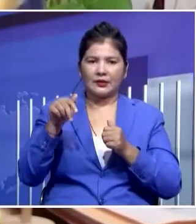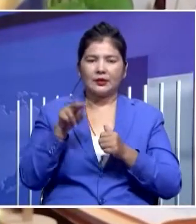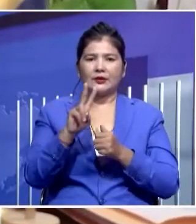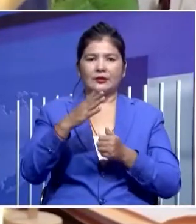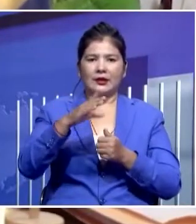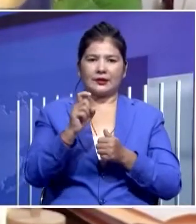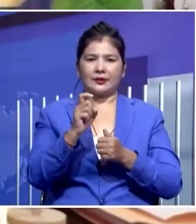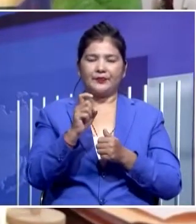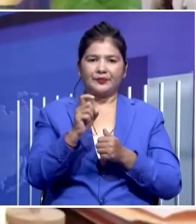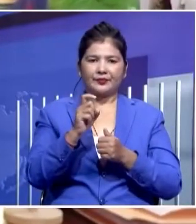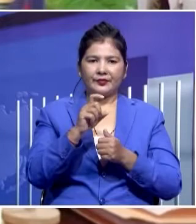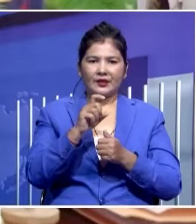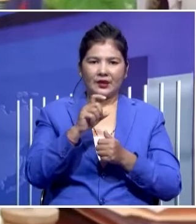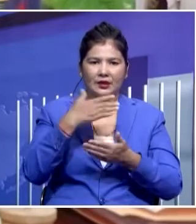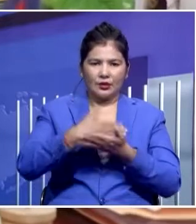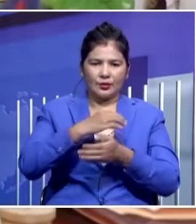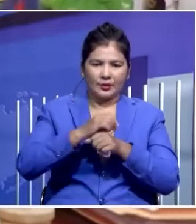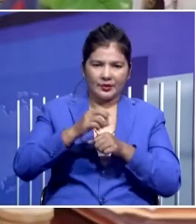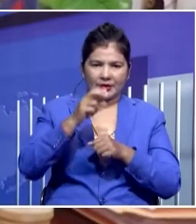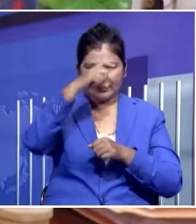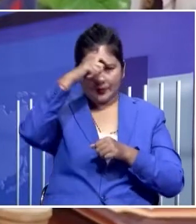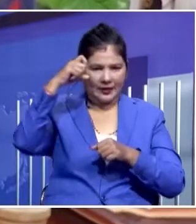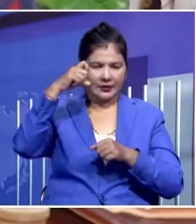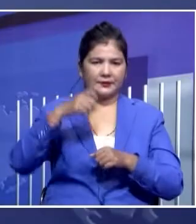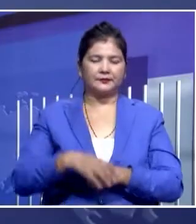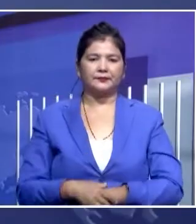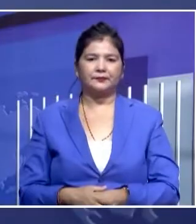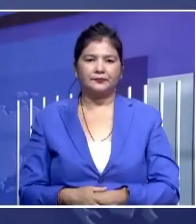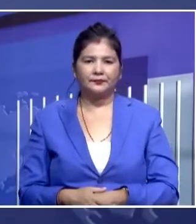टेलिभिजनका लागि रुद्र सुवेदी, लुम्बिनी प्रदेश, बाँके।